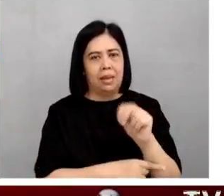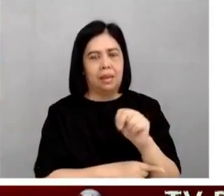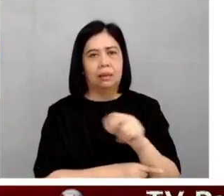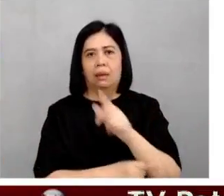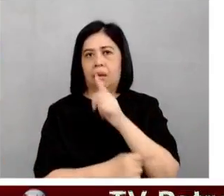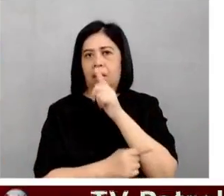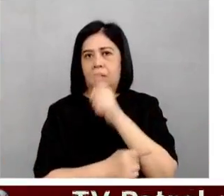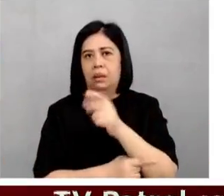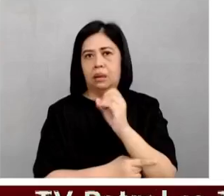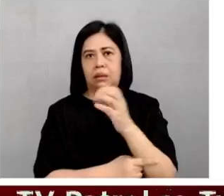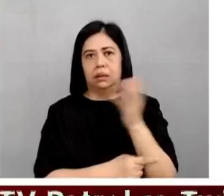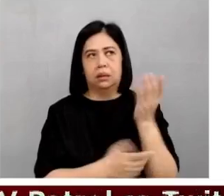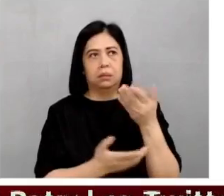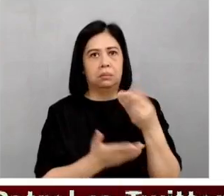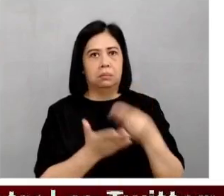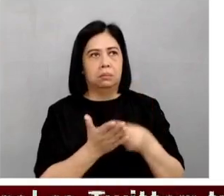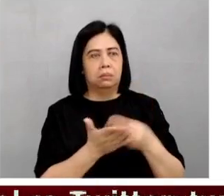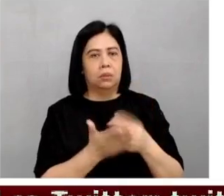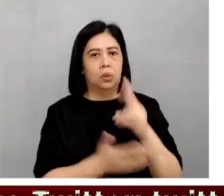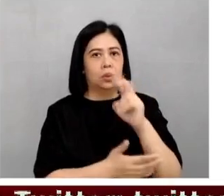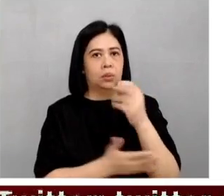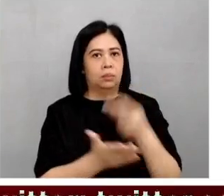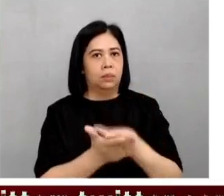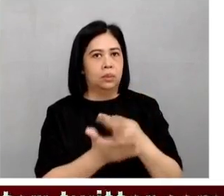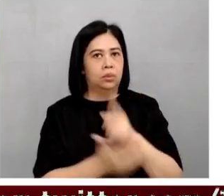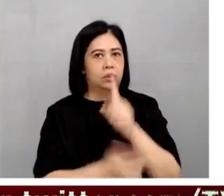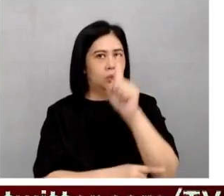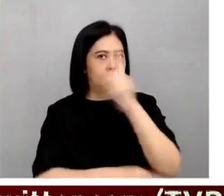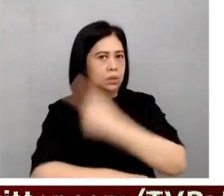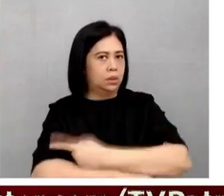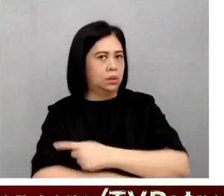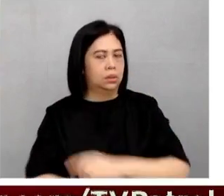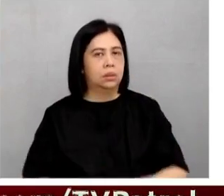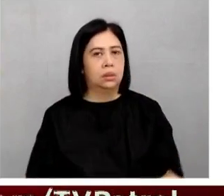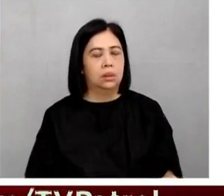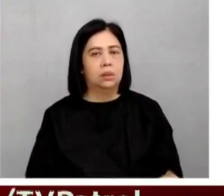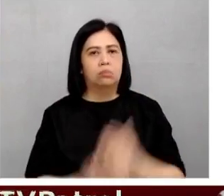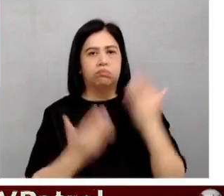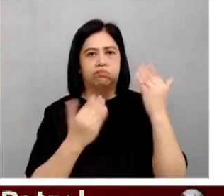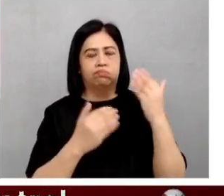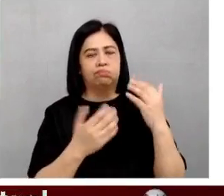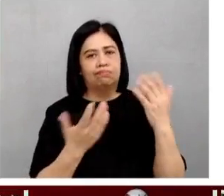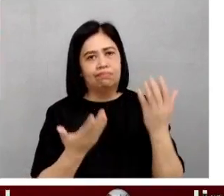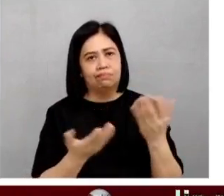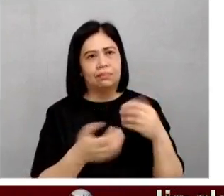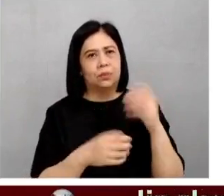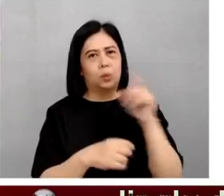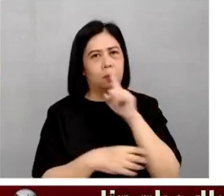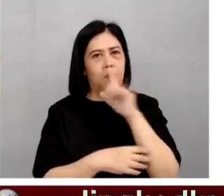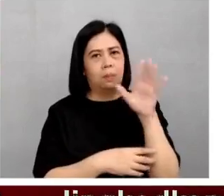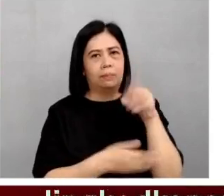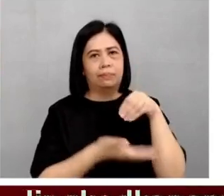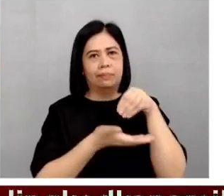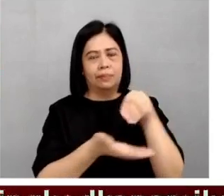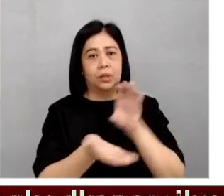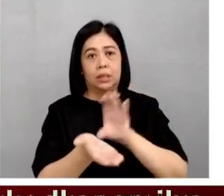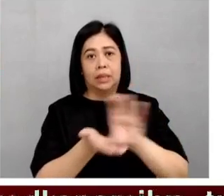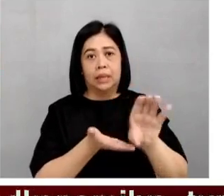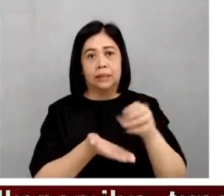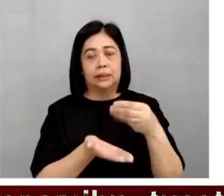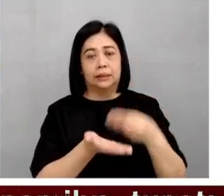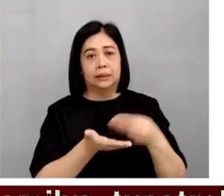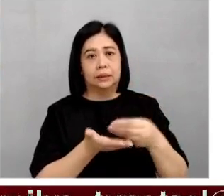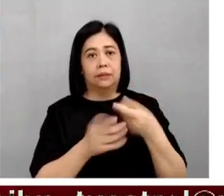kung kumita ng 200 pesos sa isang araw. Inaasahan sana nila ang pinangakong ayuda o cash assistance mula